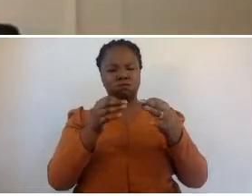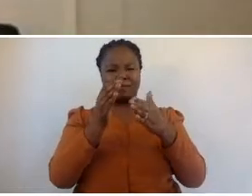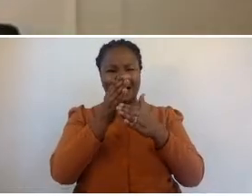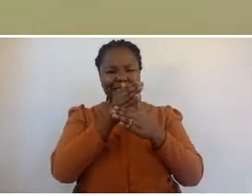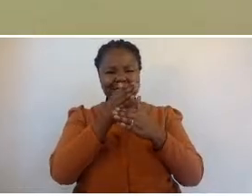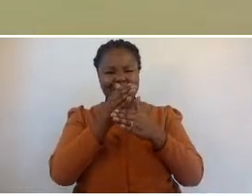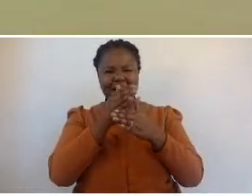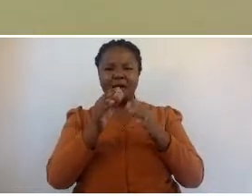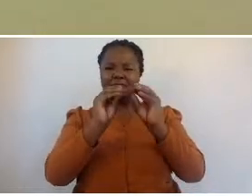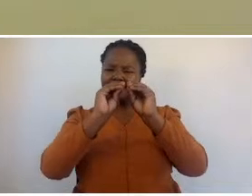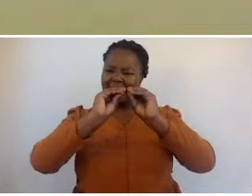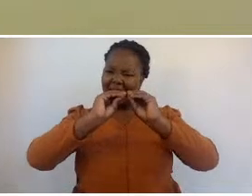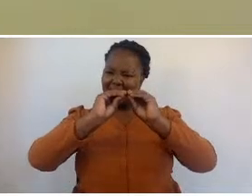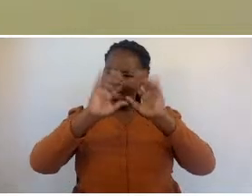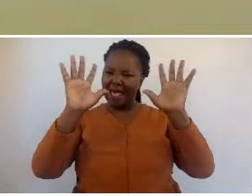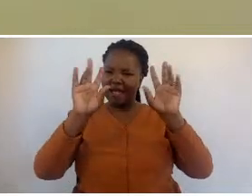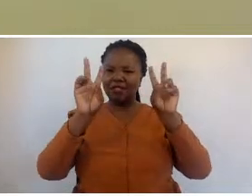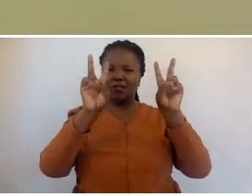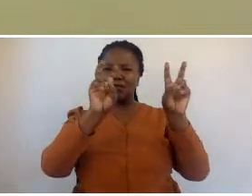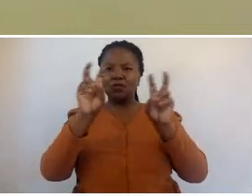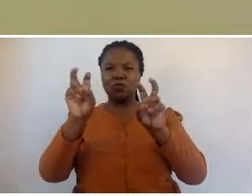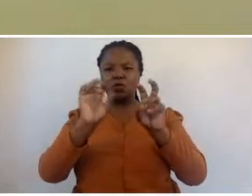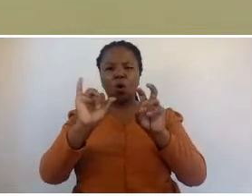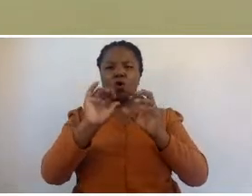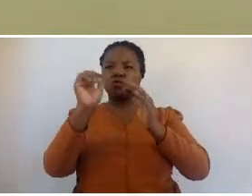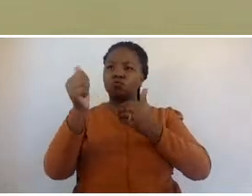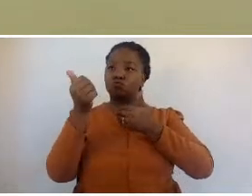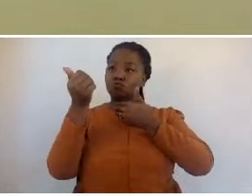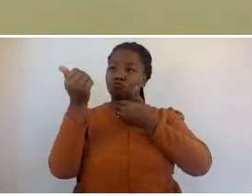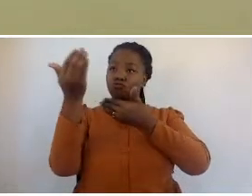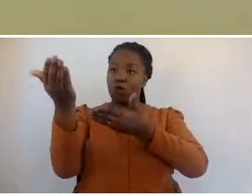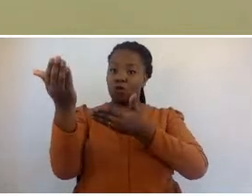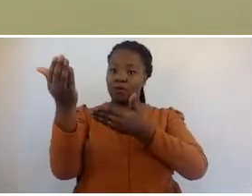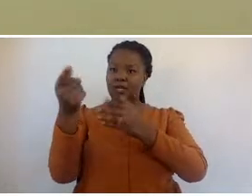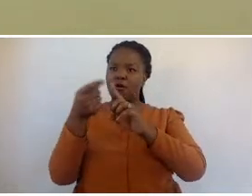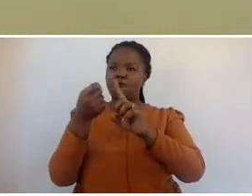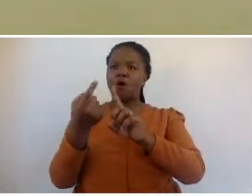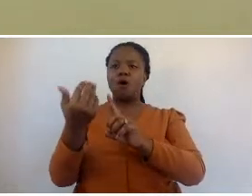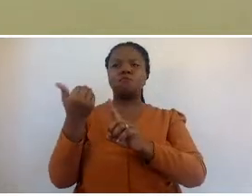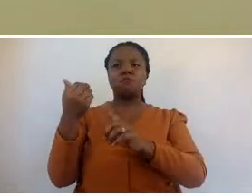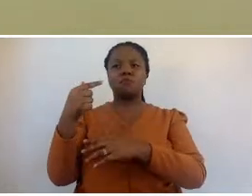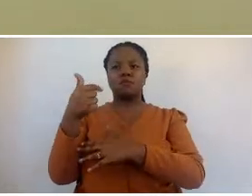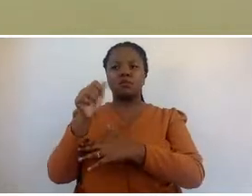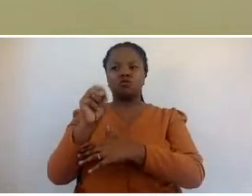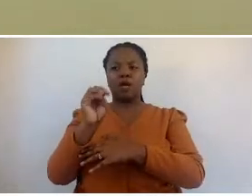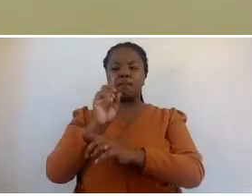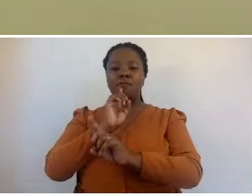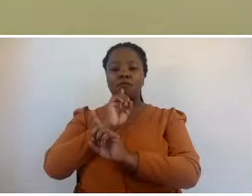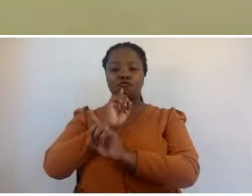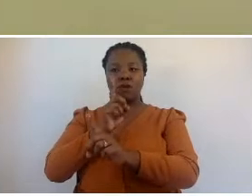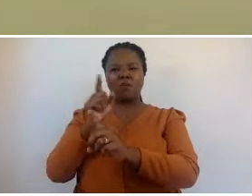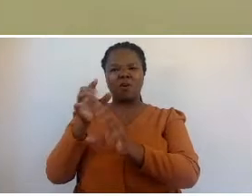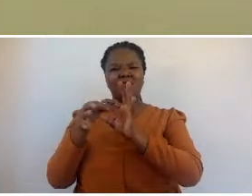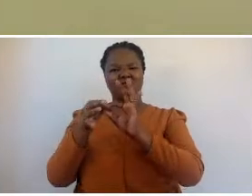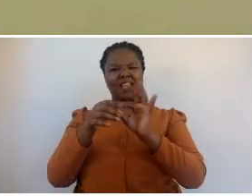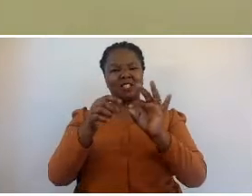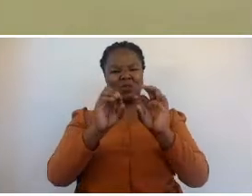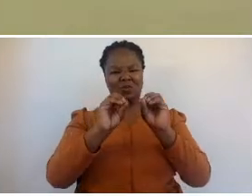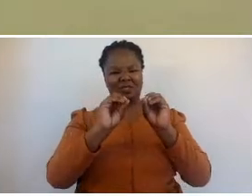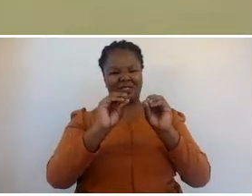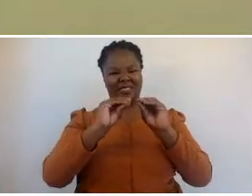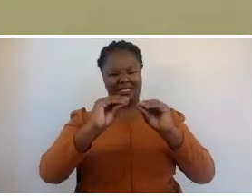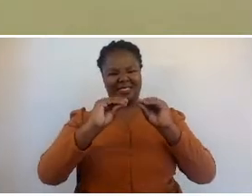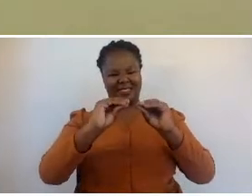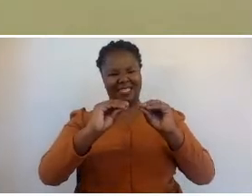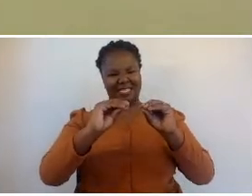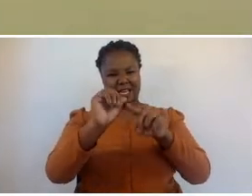Vous avez mentionné des questions et problèmes clairs, certaines recommandations qui sont mentionnées dans le rapport GEM. Concernant la formation de tous